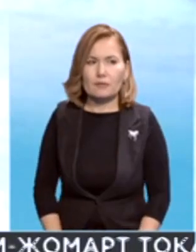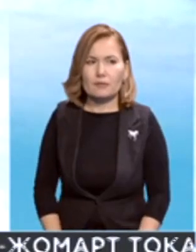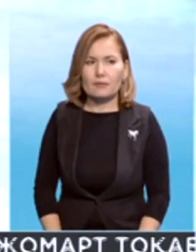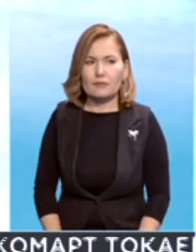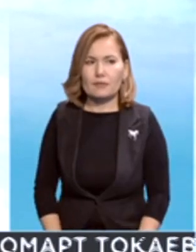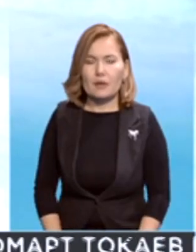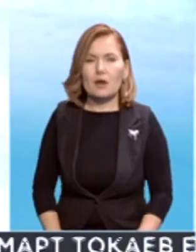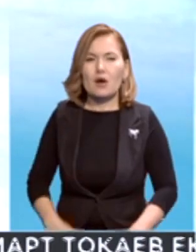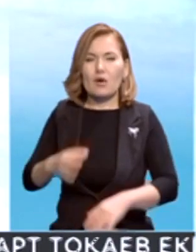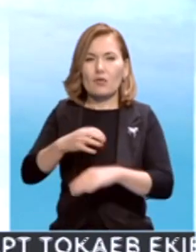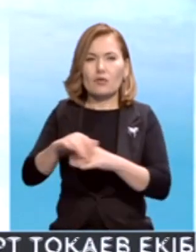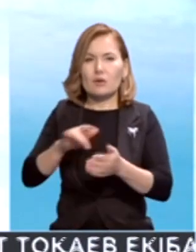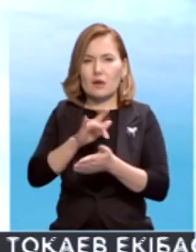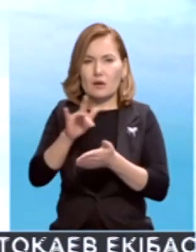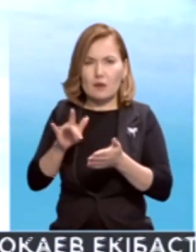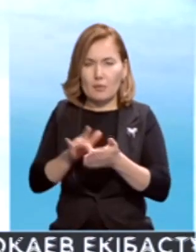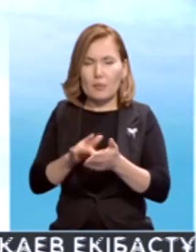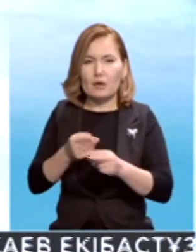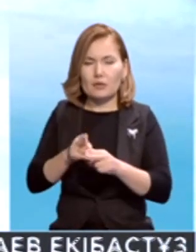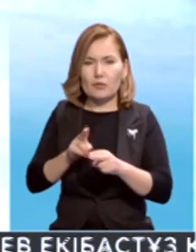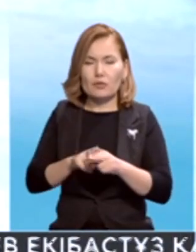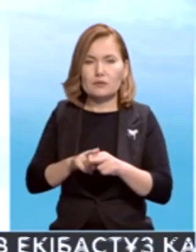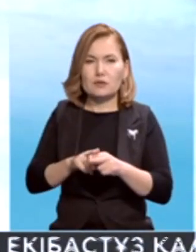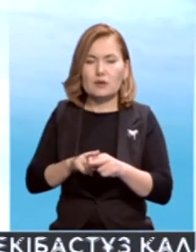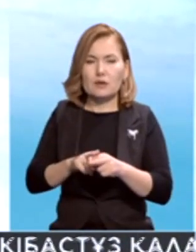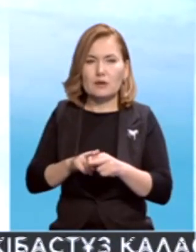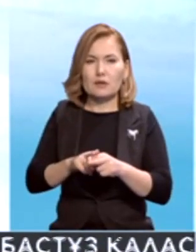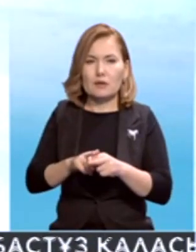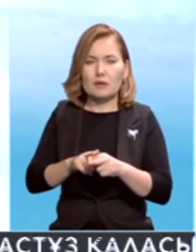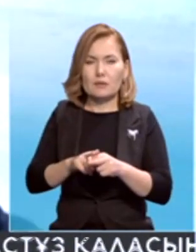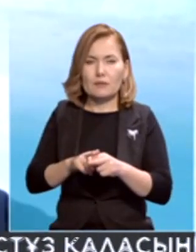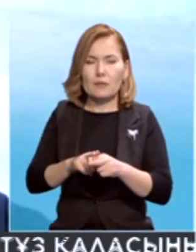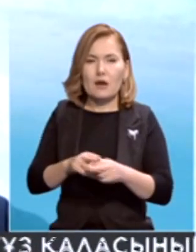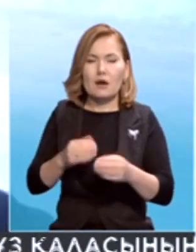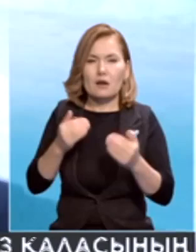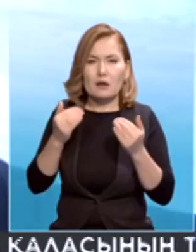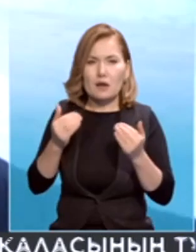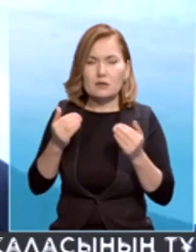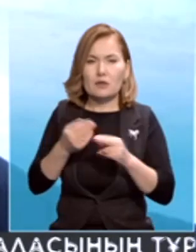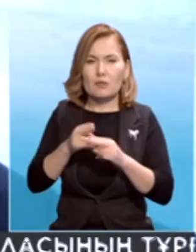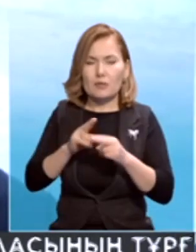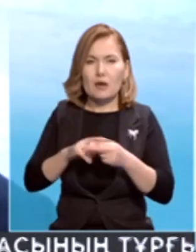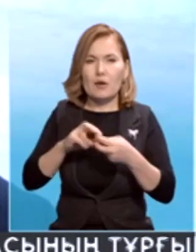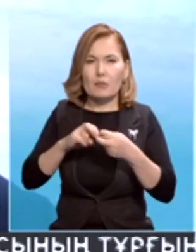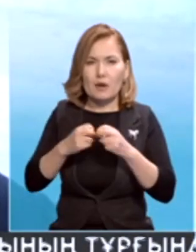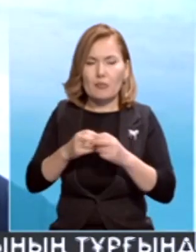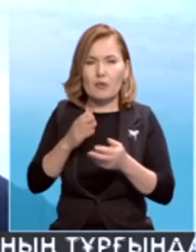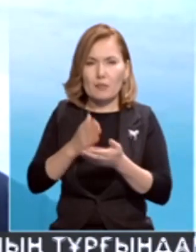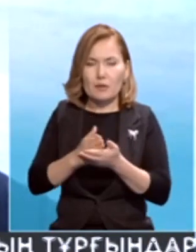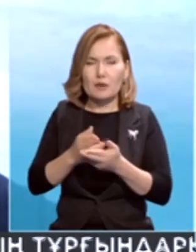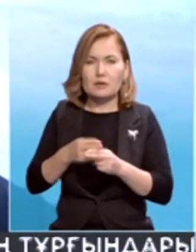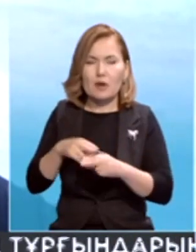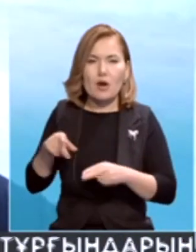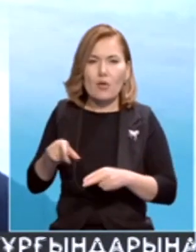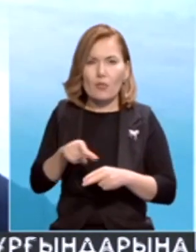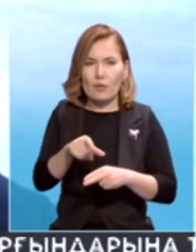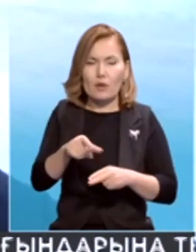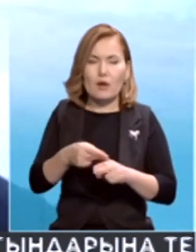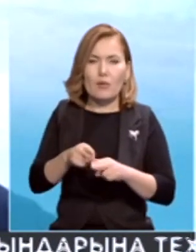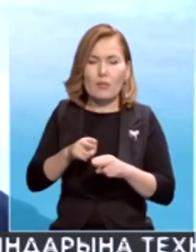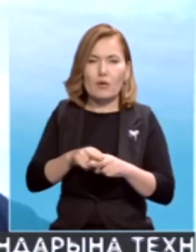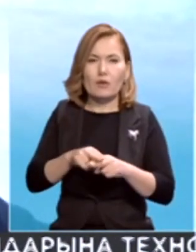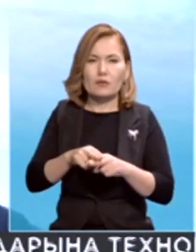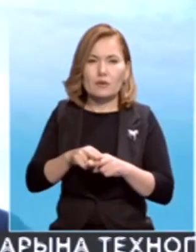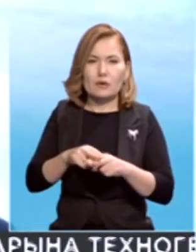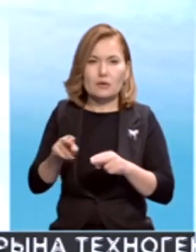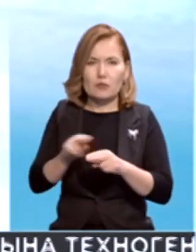Бізде Көкшетауда, особенно Қазақстанда өз сондай не ғой. Қазір ең бірінші асфальт салады, содан кейін барып құбырды жарылатты,